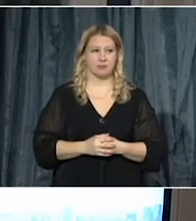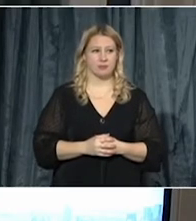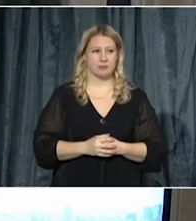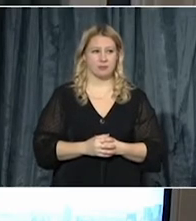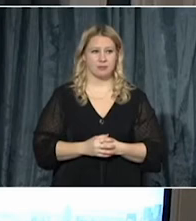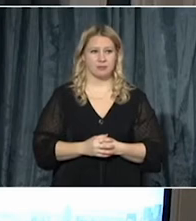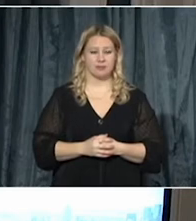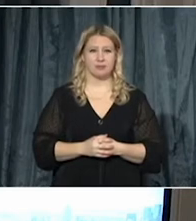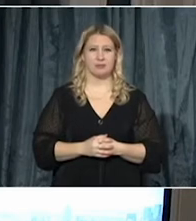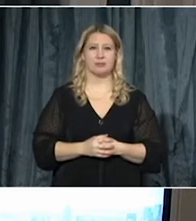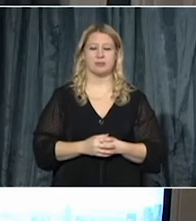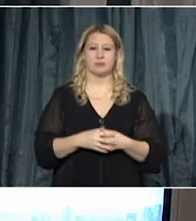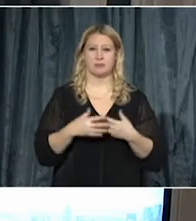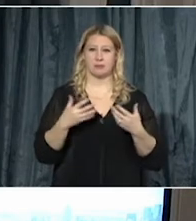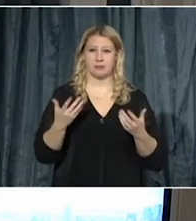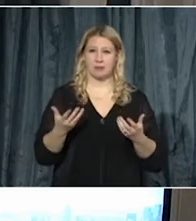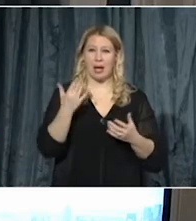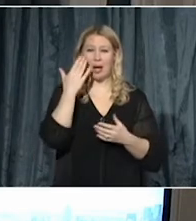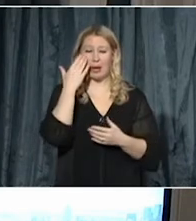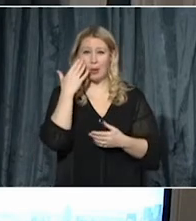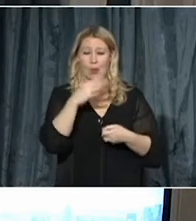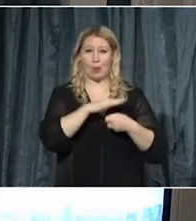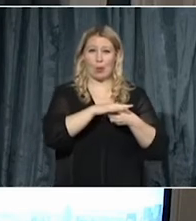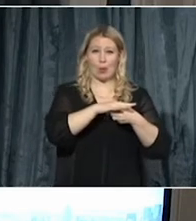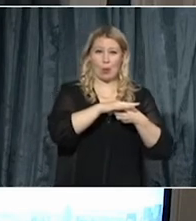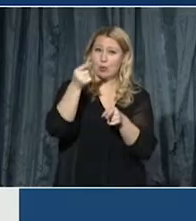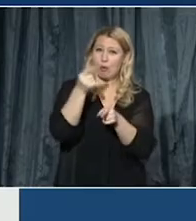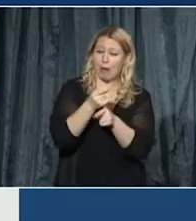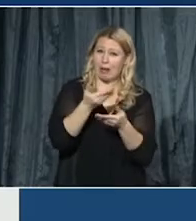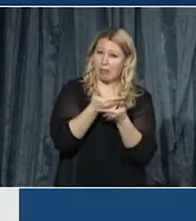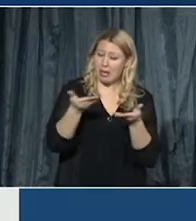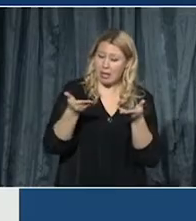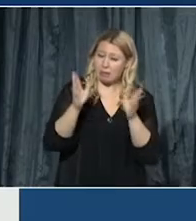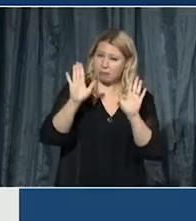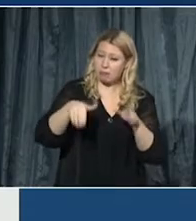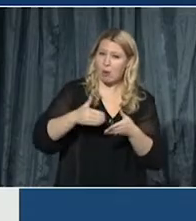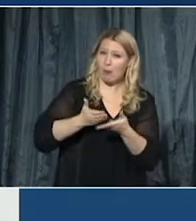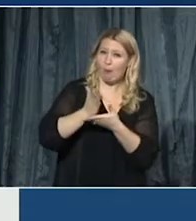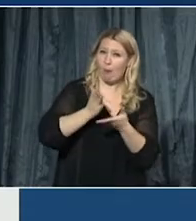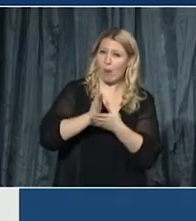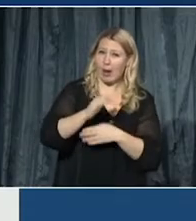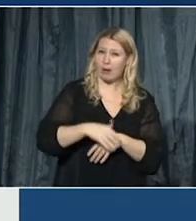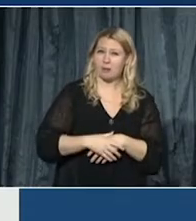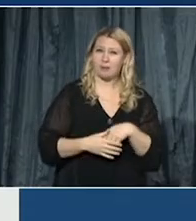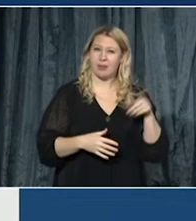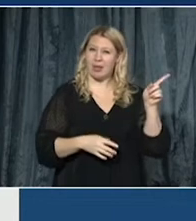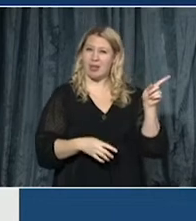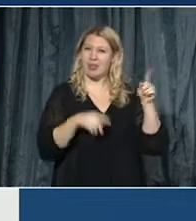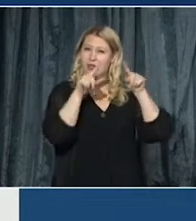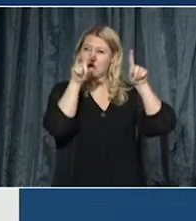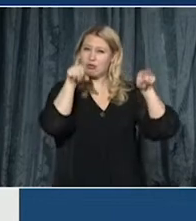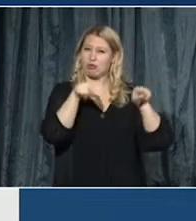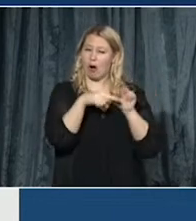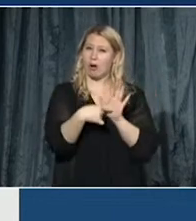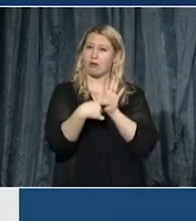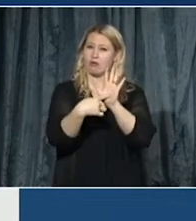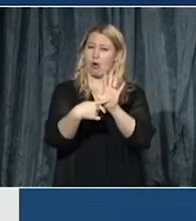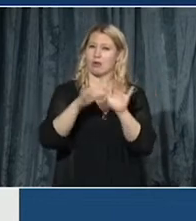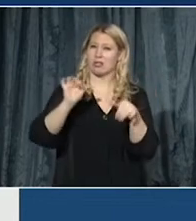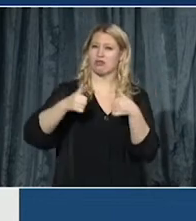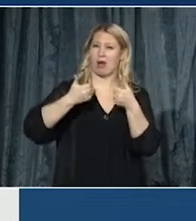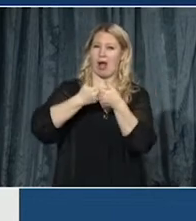시장과 어시원 바산시 보건국장은 20일 코로나19 바이러스와 독감 바이러스 호흡기